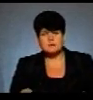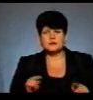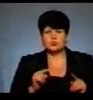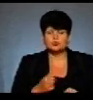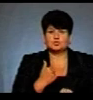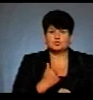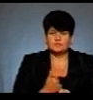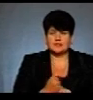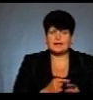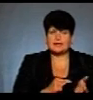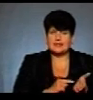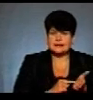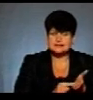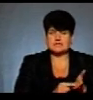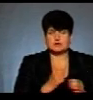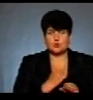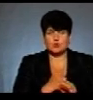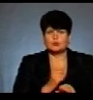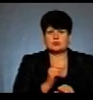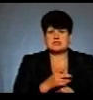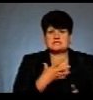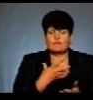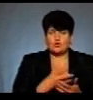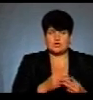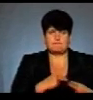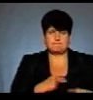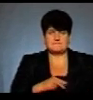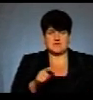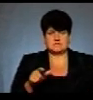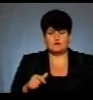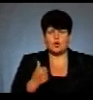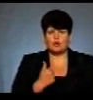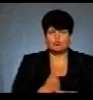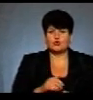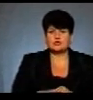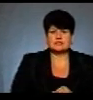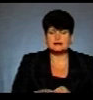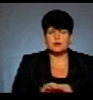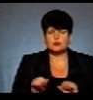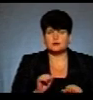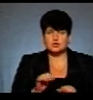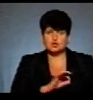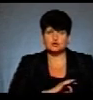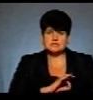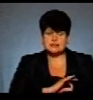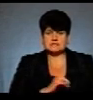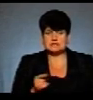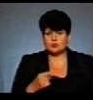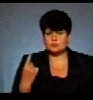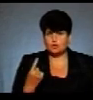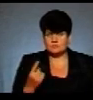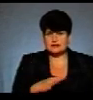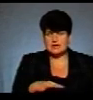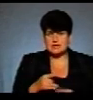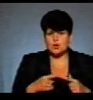основний акцент ми робимо на своїх працівників Головного територіального управління юстиції у Тернопільській області та територіальних